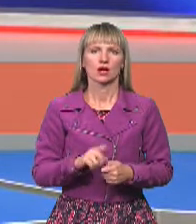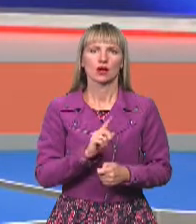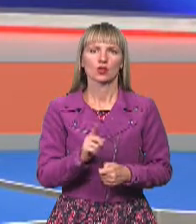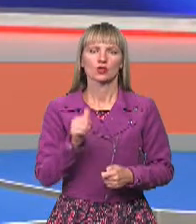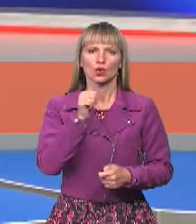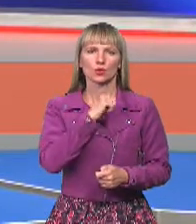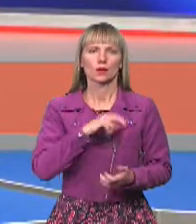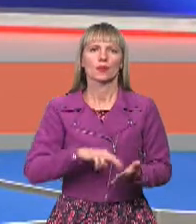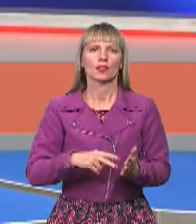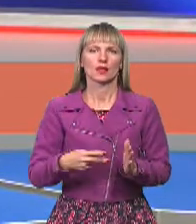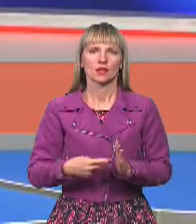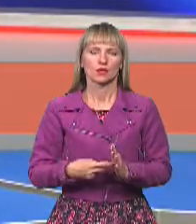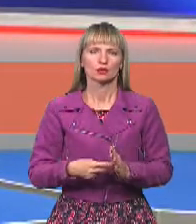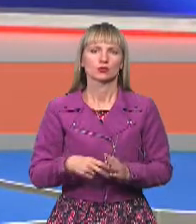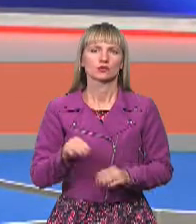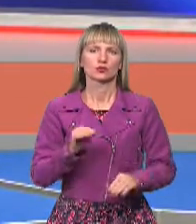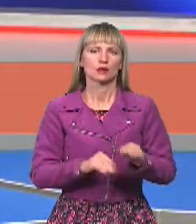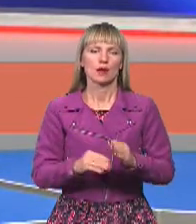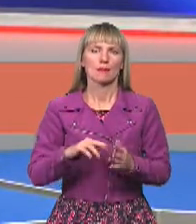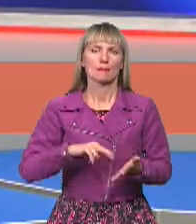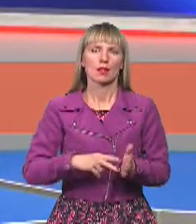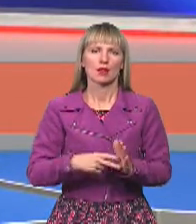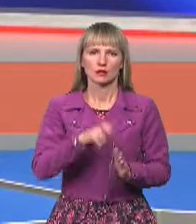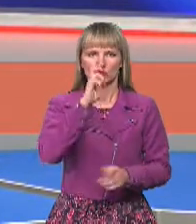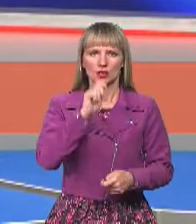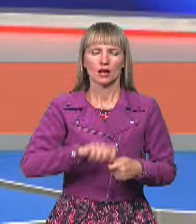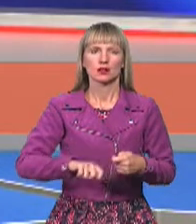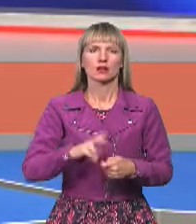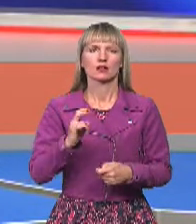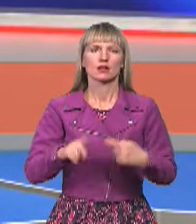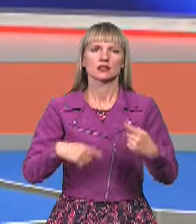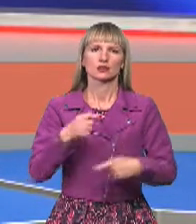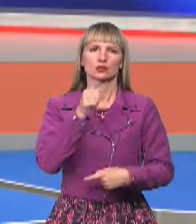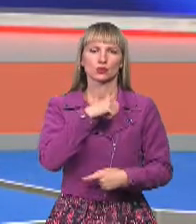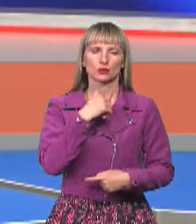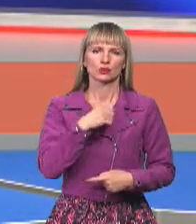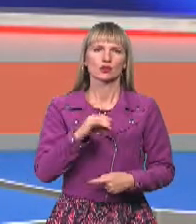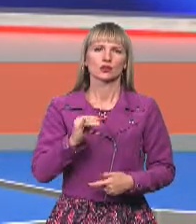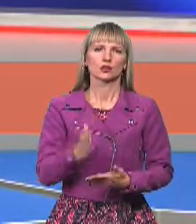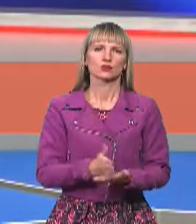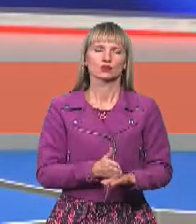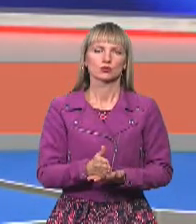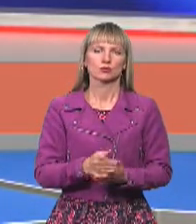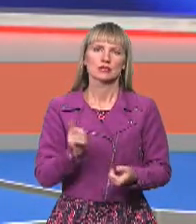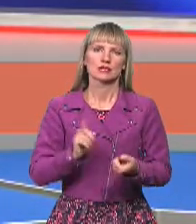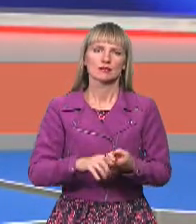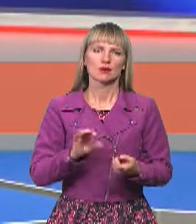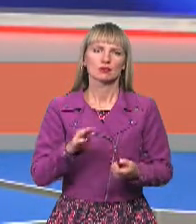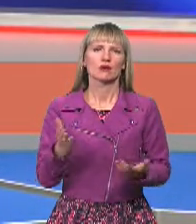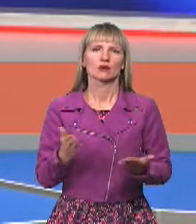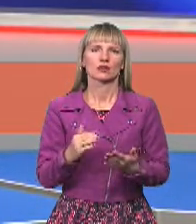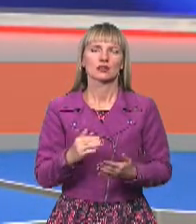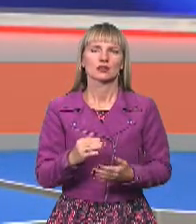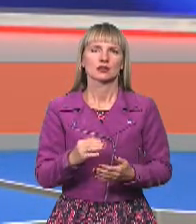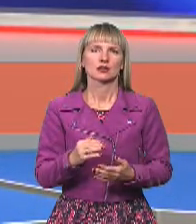Каждый год составляется план государственного контроля на следующий год. И служба, в зависимости от того, какую